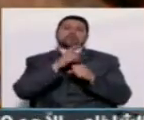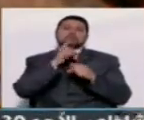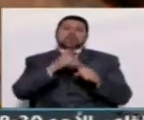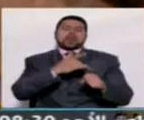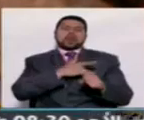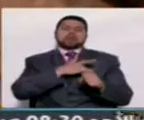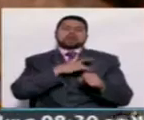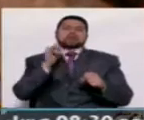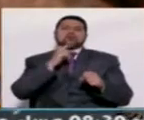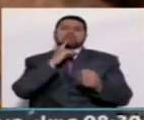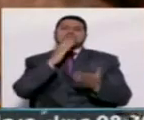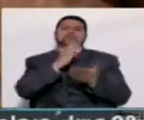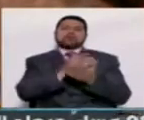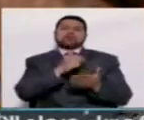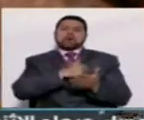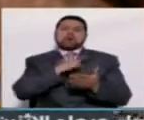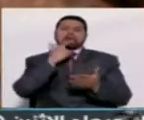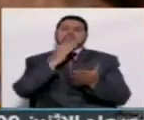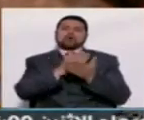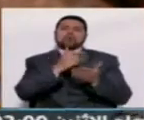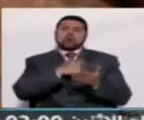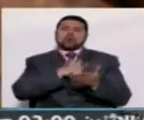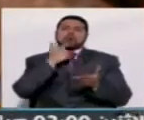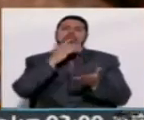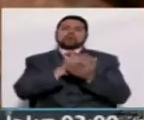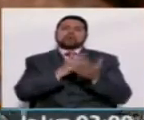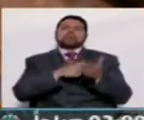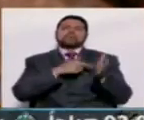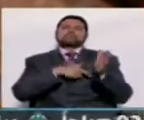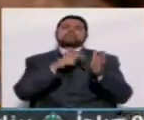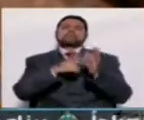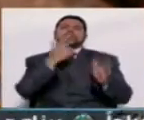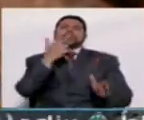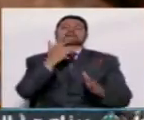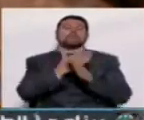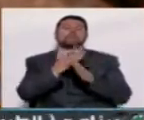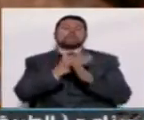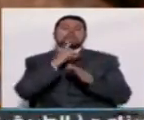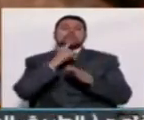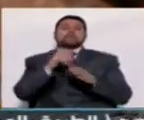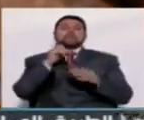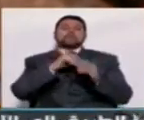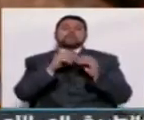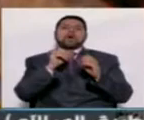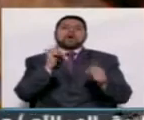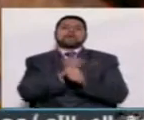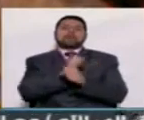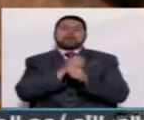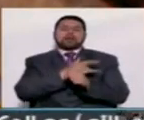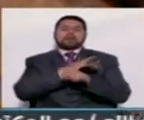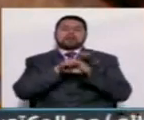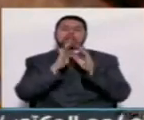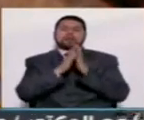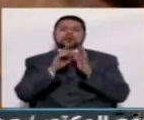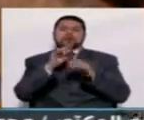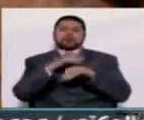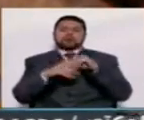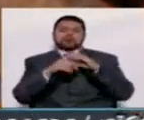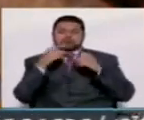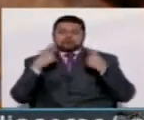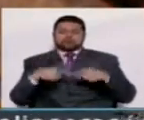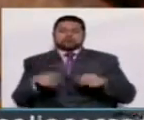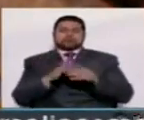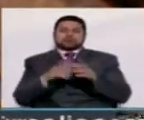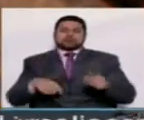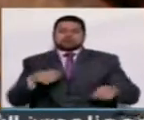قلبه وقال: التقوى ها هنا، التقوى ها هنا، التقوى ها هنا. إذا فالأمر مرده إلى أفعال القلوب وليس إلى أفعال الأبدان ولا